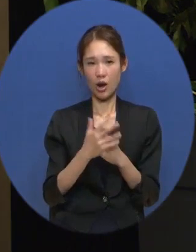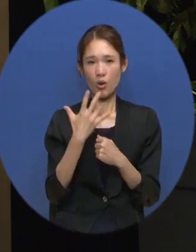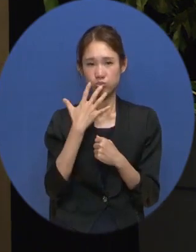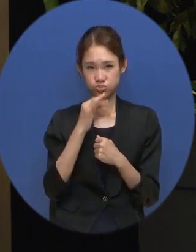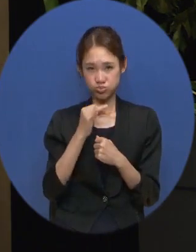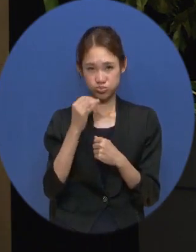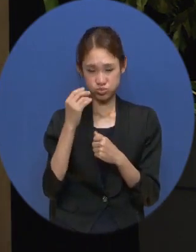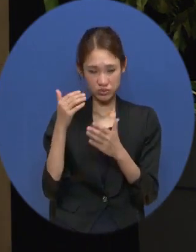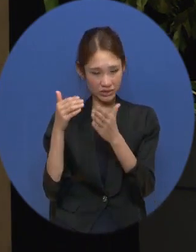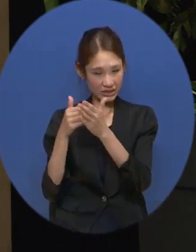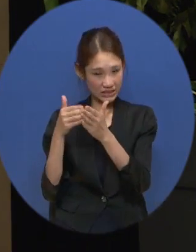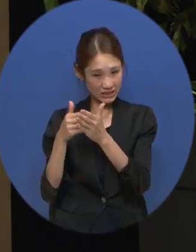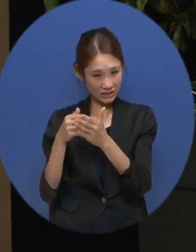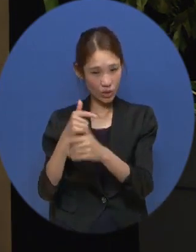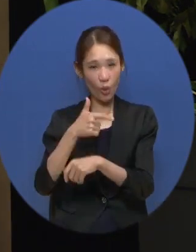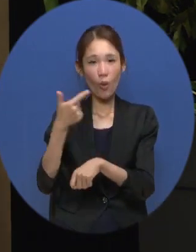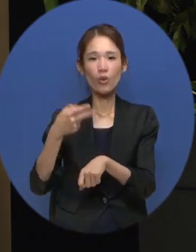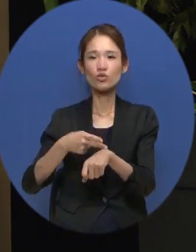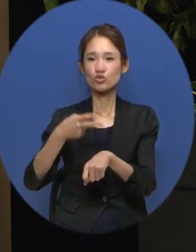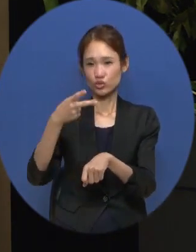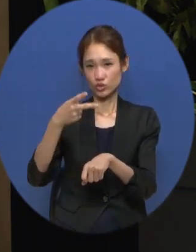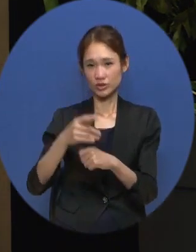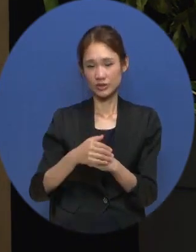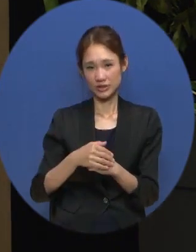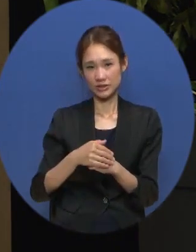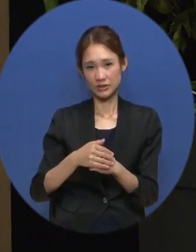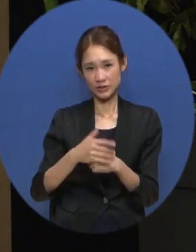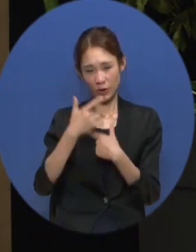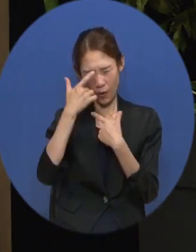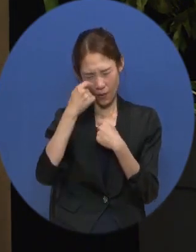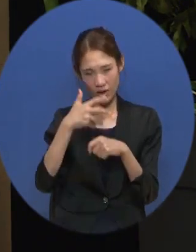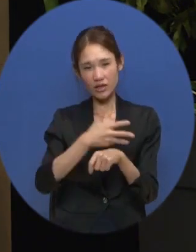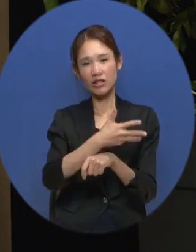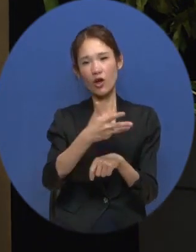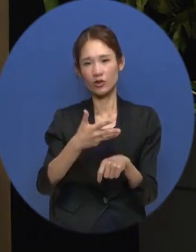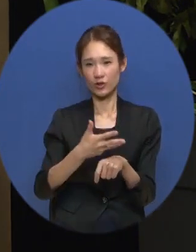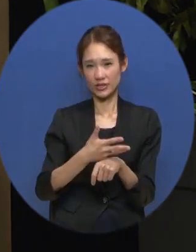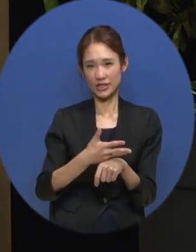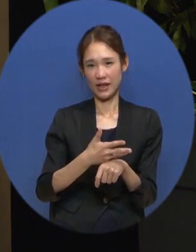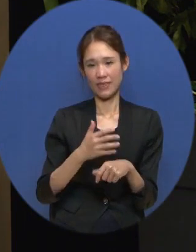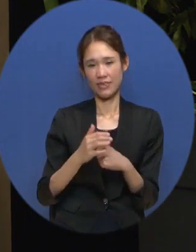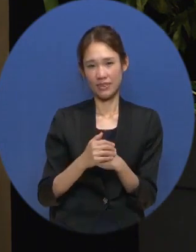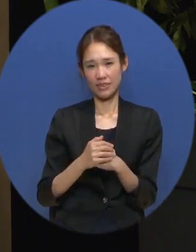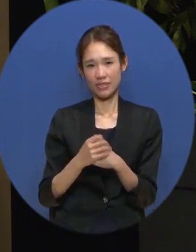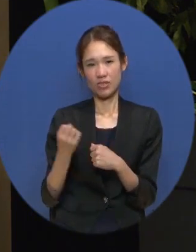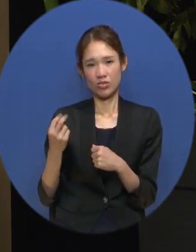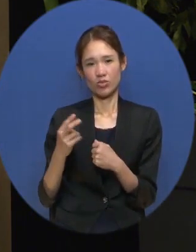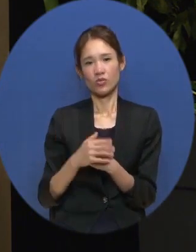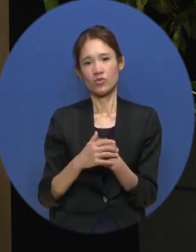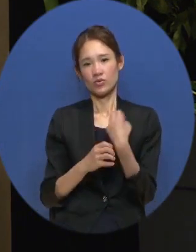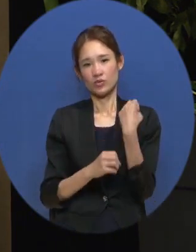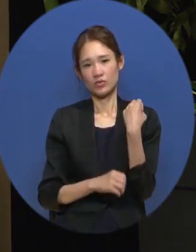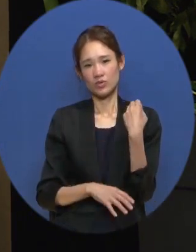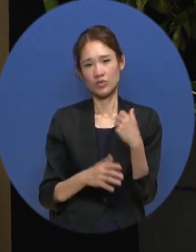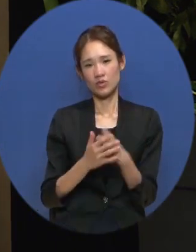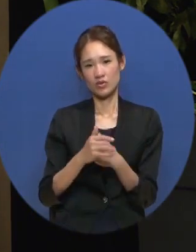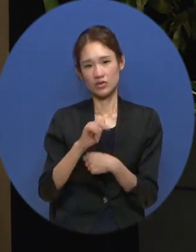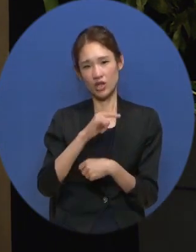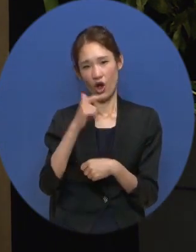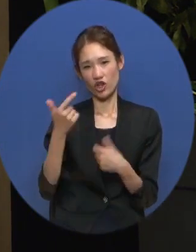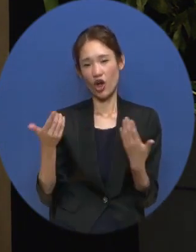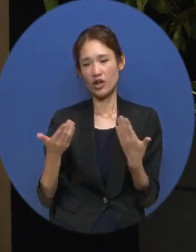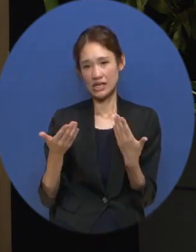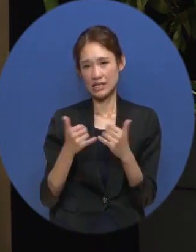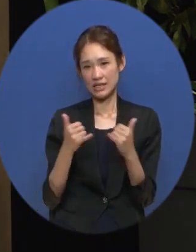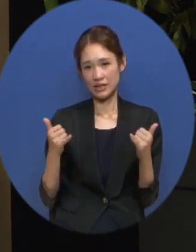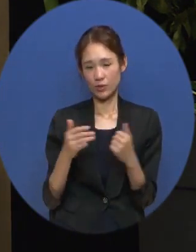퇴근은 5-2가 됩니다. 8시간 정확하게 지키고 있고요. 그다음에 기본 저녁에 일하시는